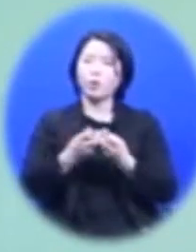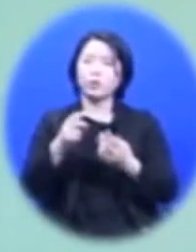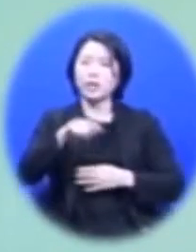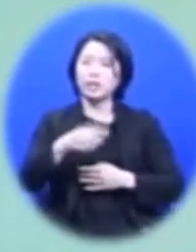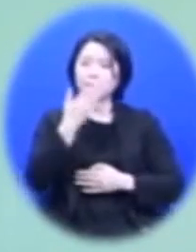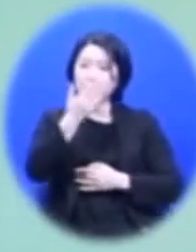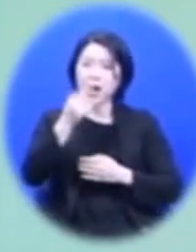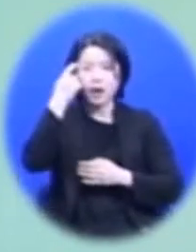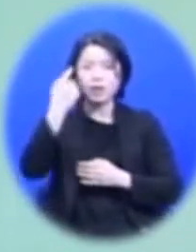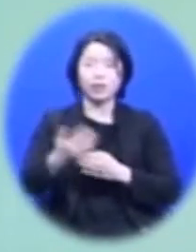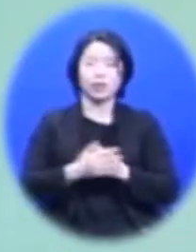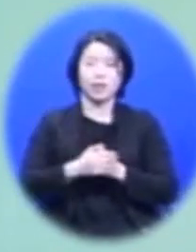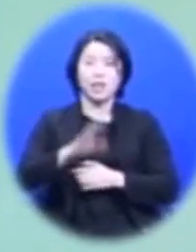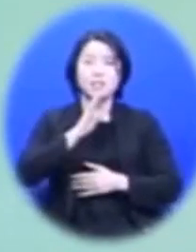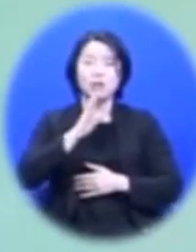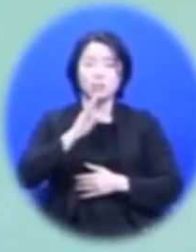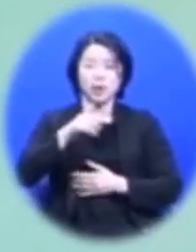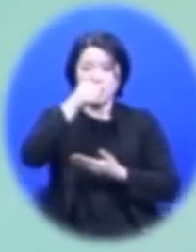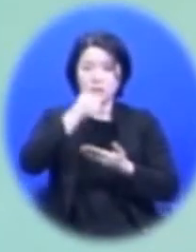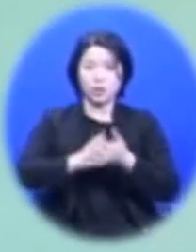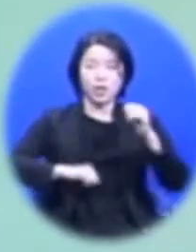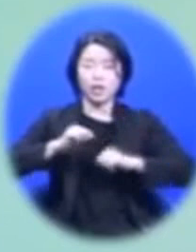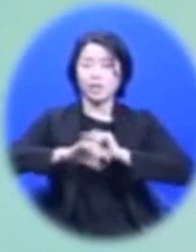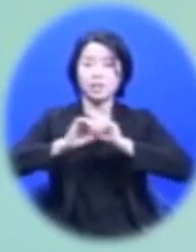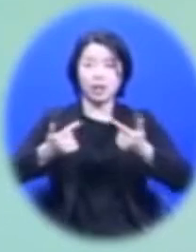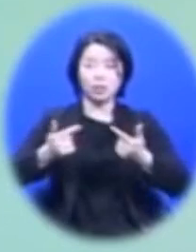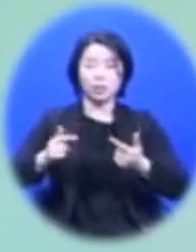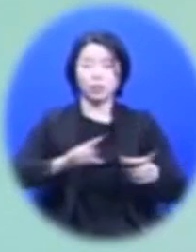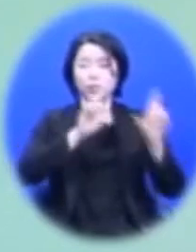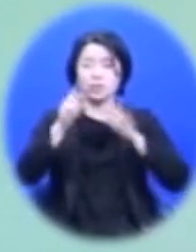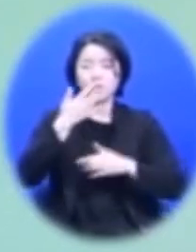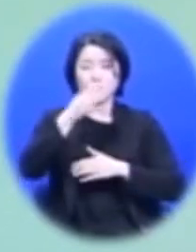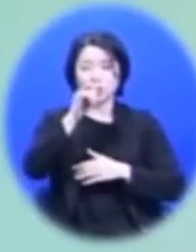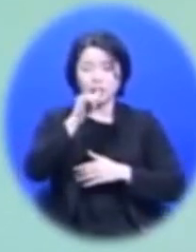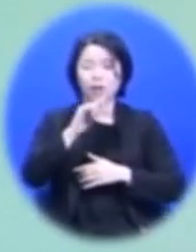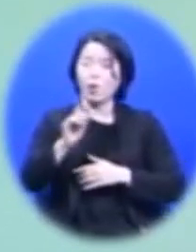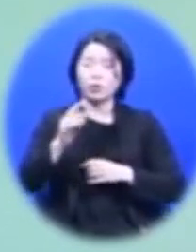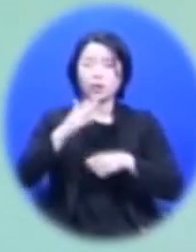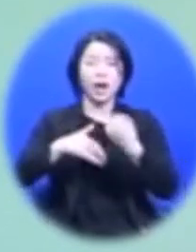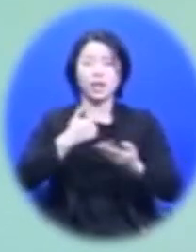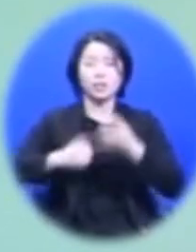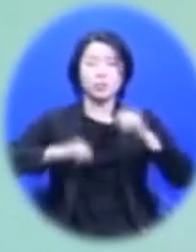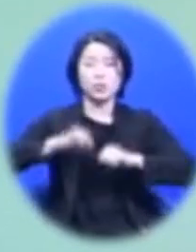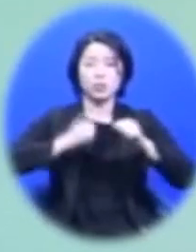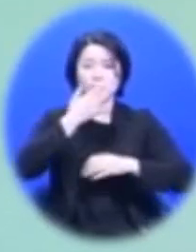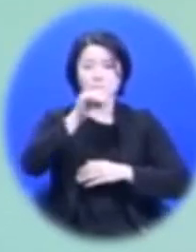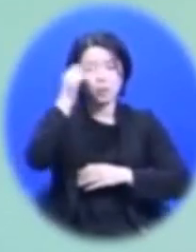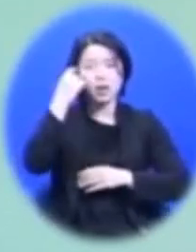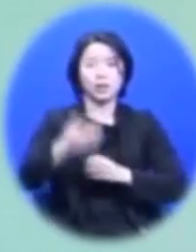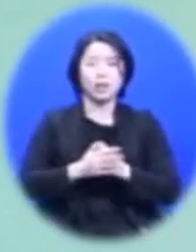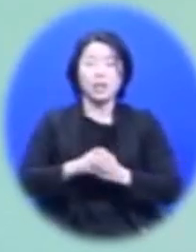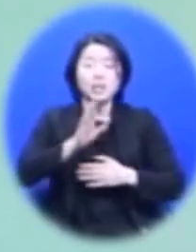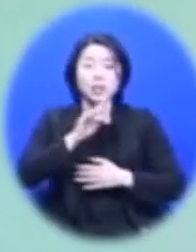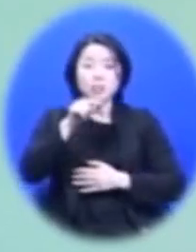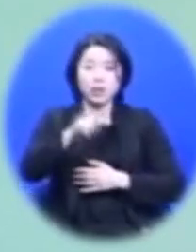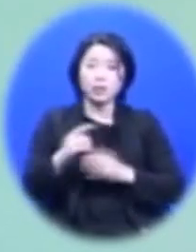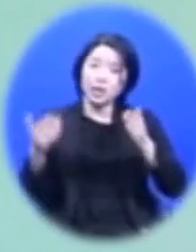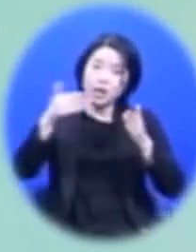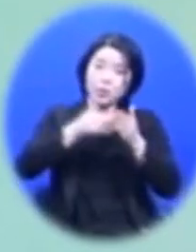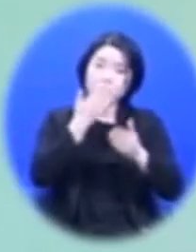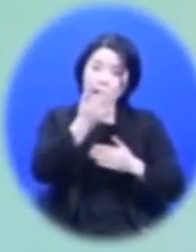될까? 정말 죄 안 짓고 살 수 있게 어떻게 하나님은 그렇게 역사할 수 있을까? 정말 그게 이루어지는